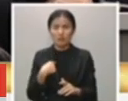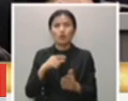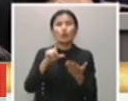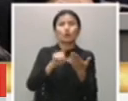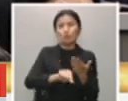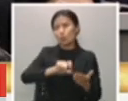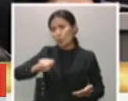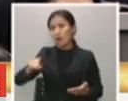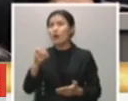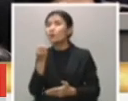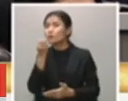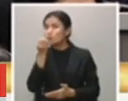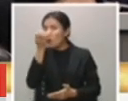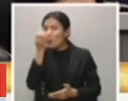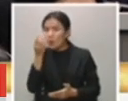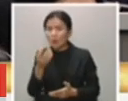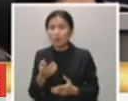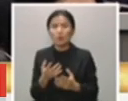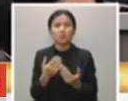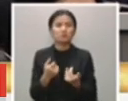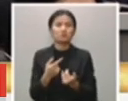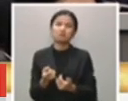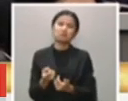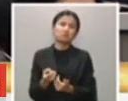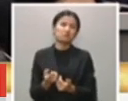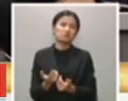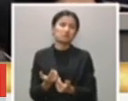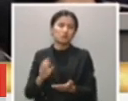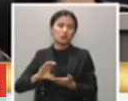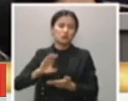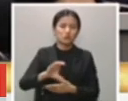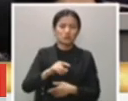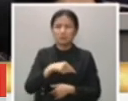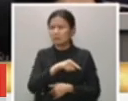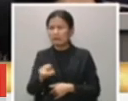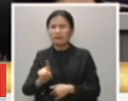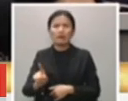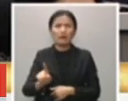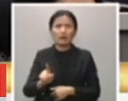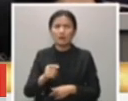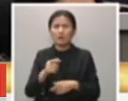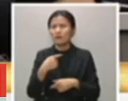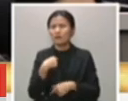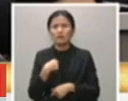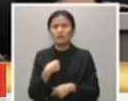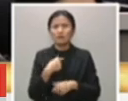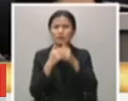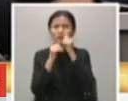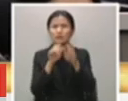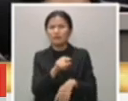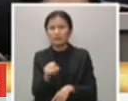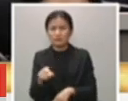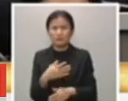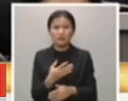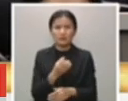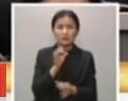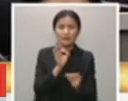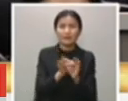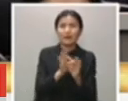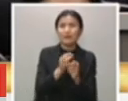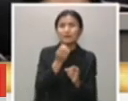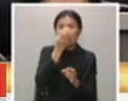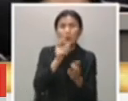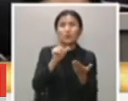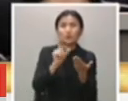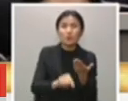แรงจูงใจในการใช้จ่ายลงทุนไม่มีครับเอาไปฝากธนาคารถึงแม้ดอกเบี้ยมันจะถูกอย่างไรก็ตามมันก็ยังดีกว่า